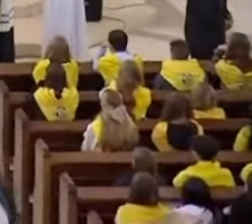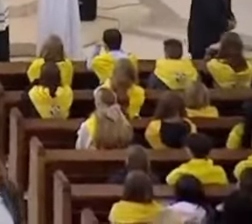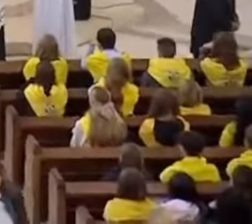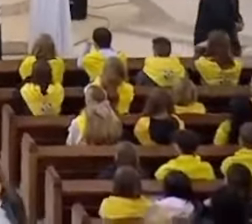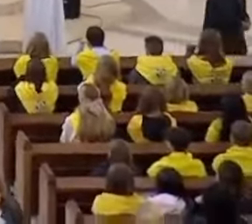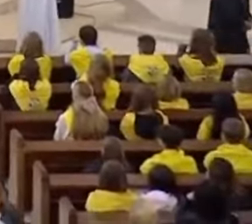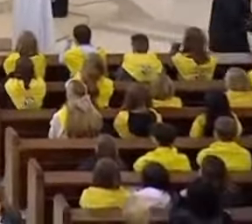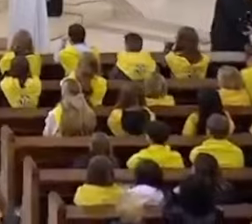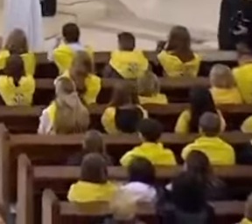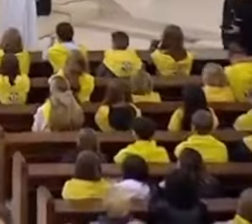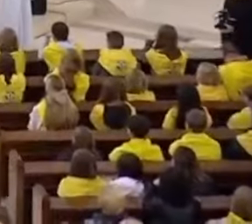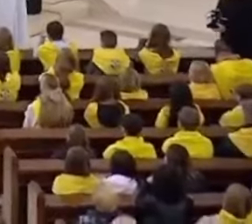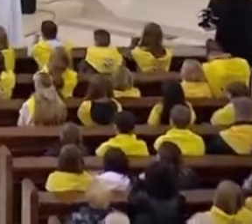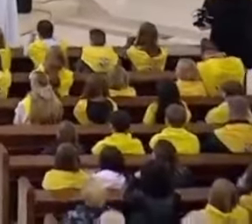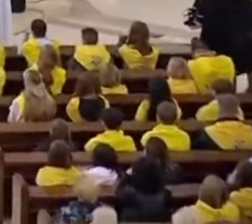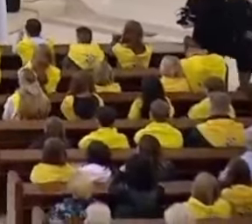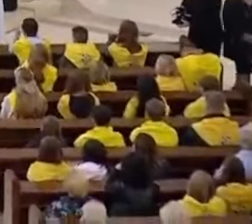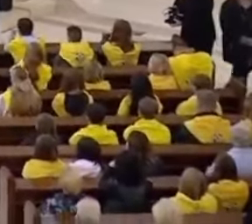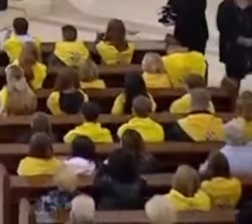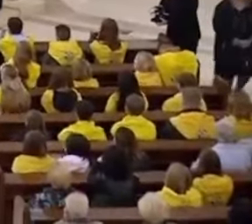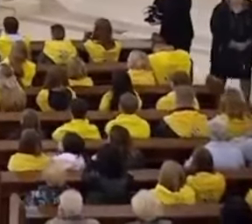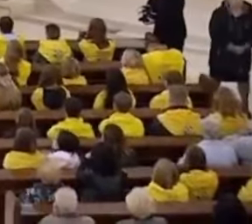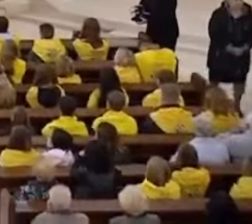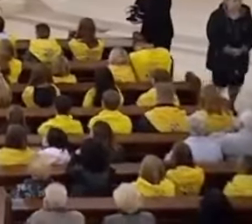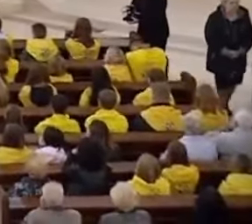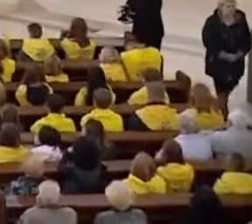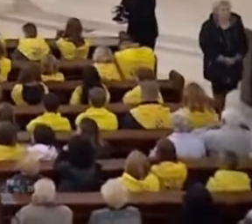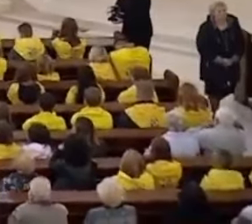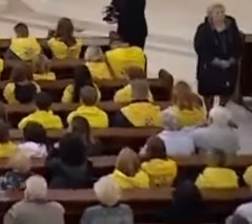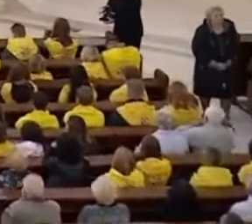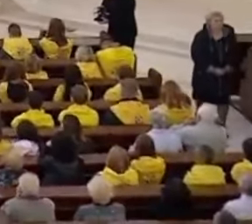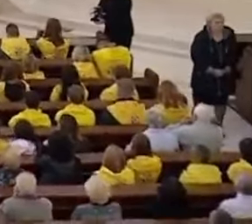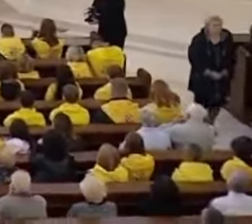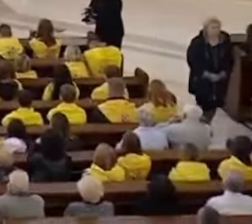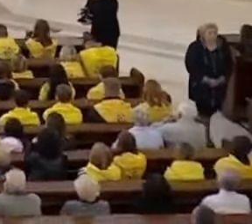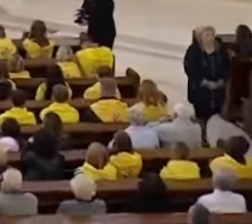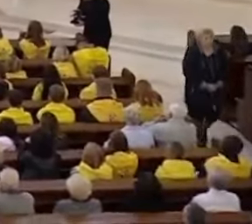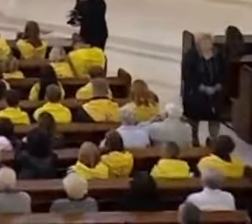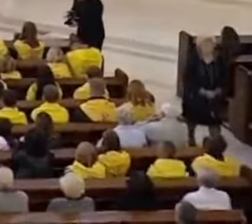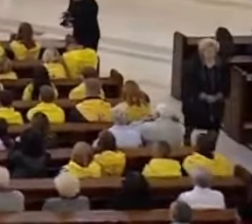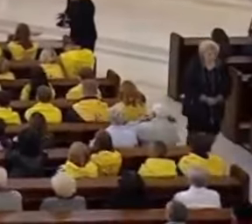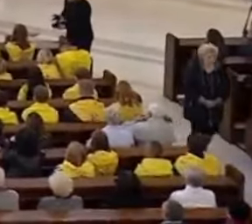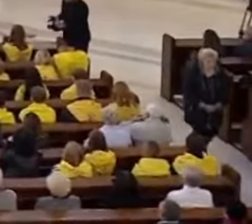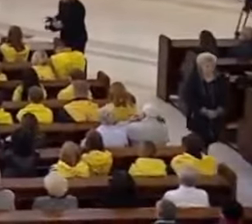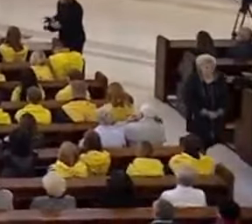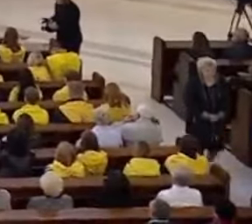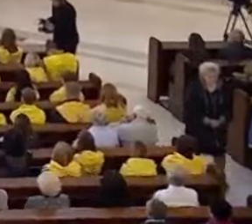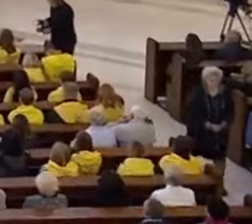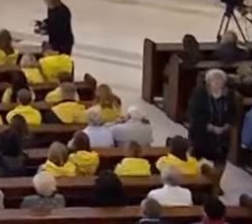zaprasz na oczach mych wrogów to czyni